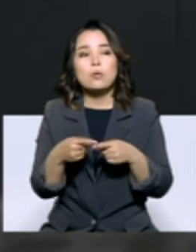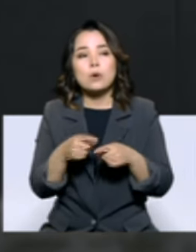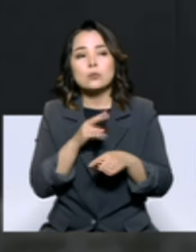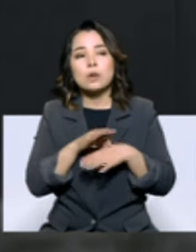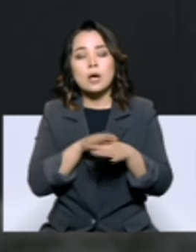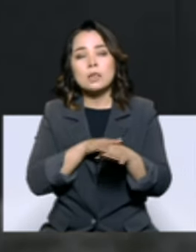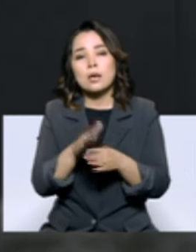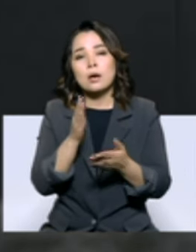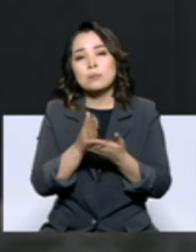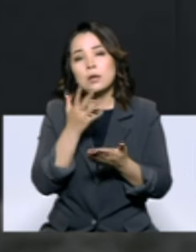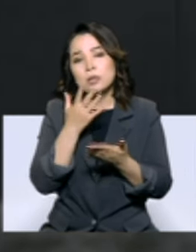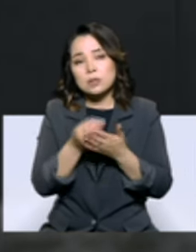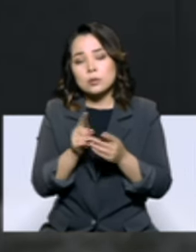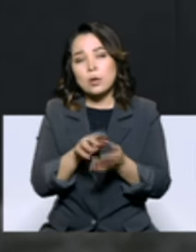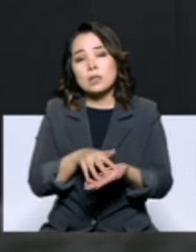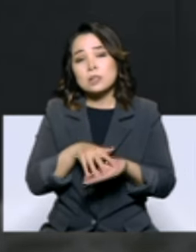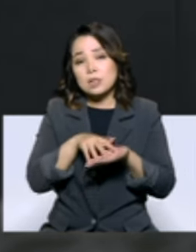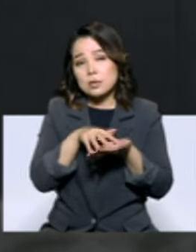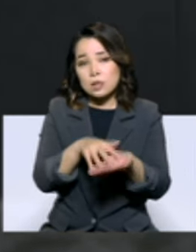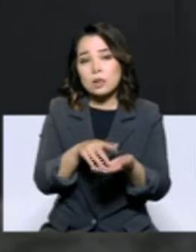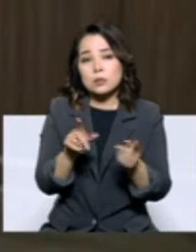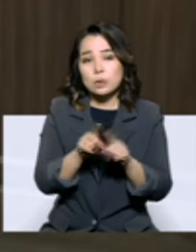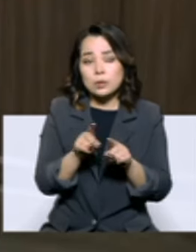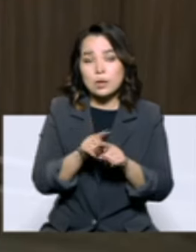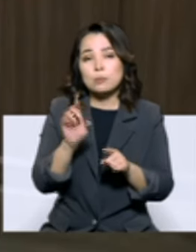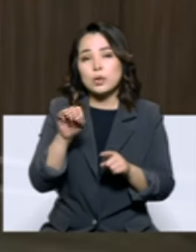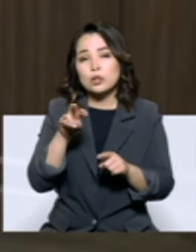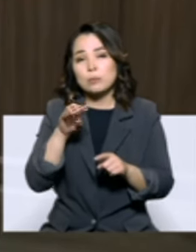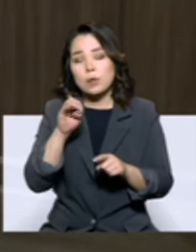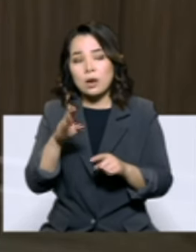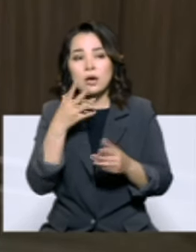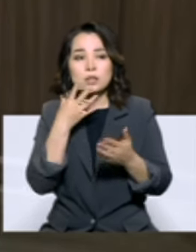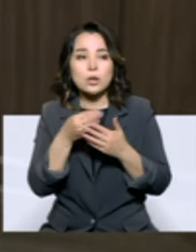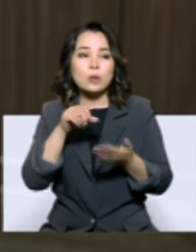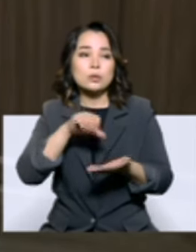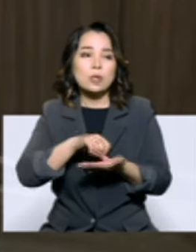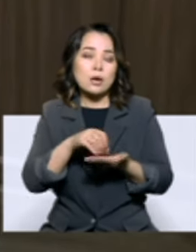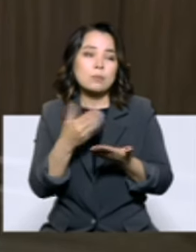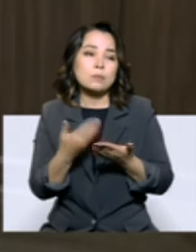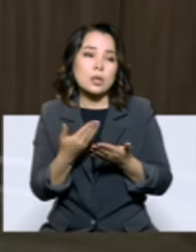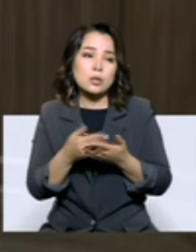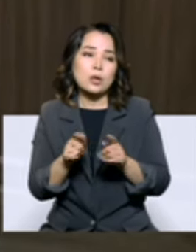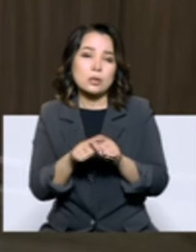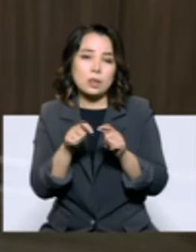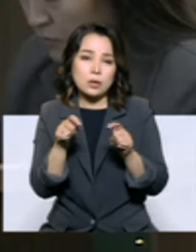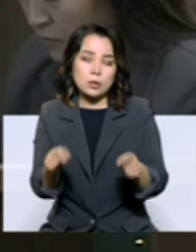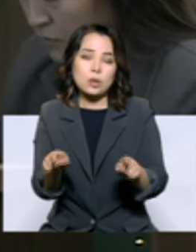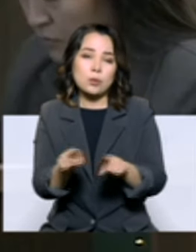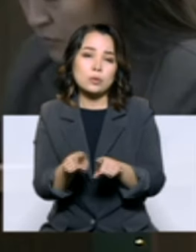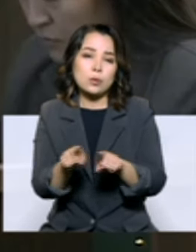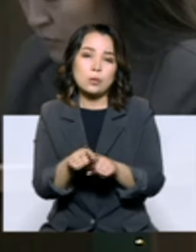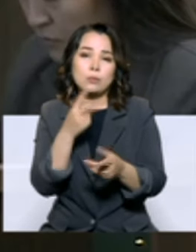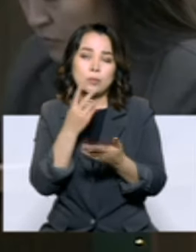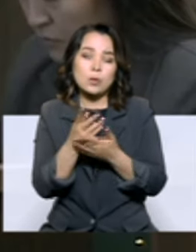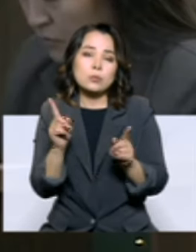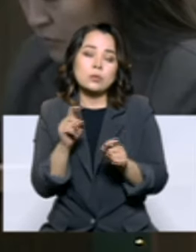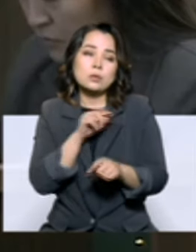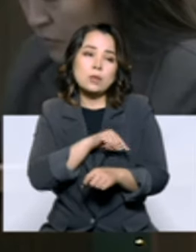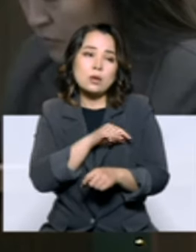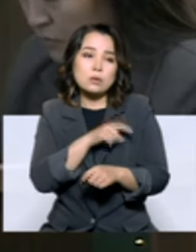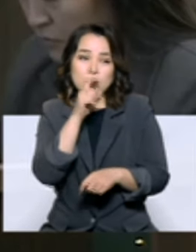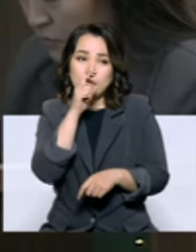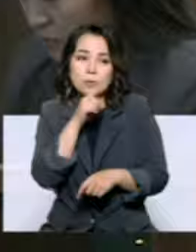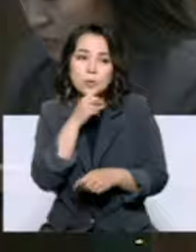іс көрсетіп арыз береді дегенді Бишімбаев нақақтан күйіп отырғандай мысалға келтіру өрені көрсете ме, нені